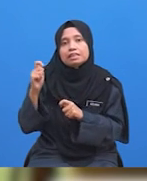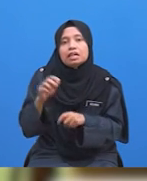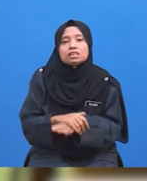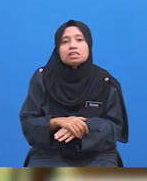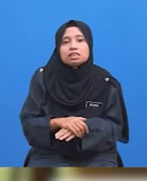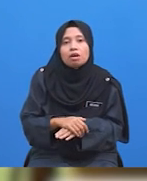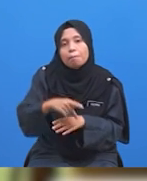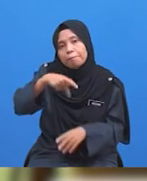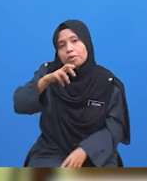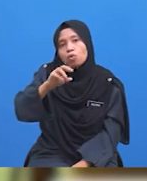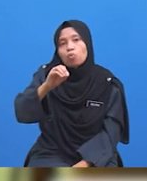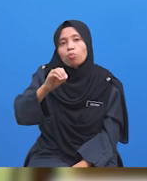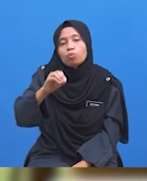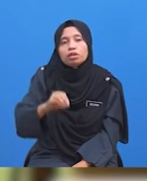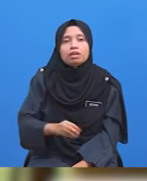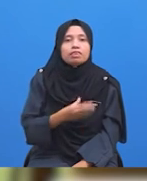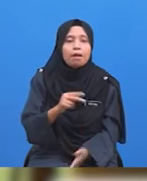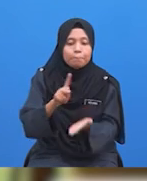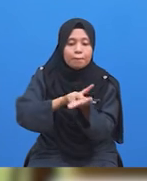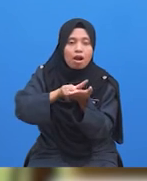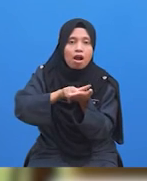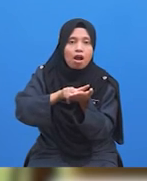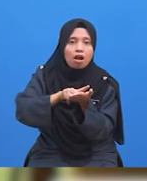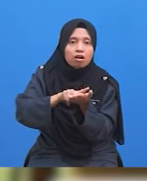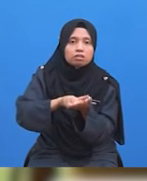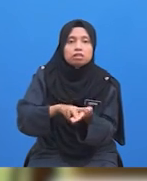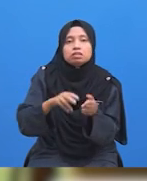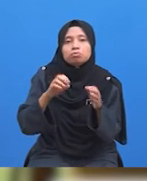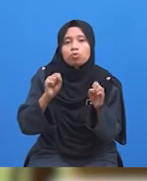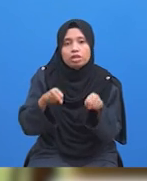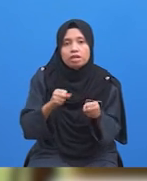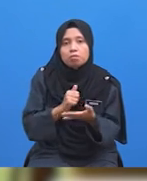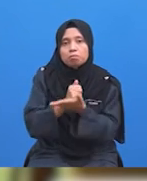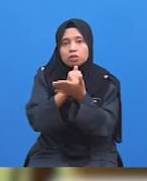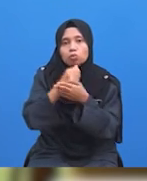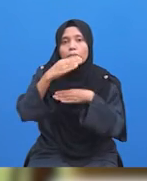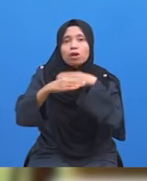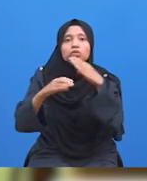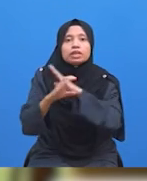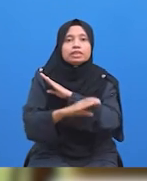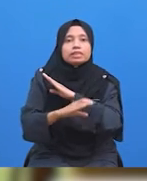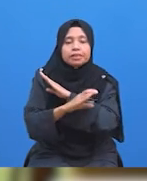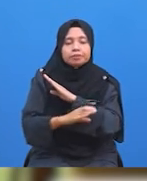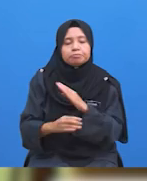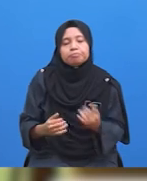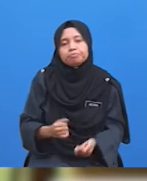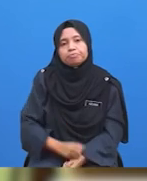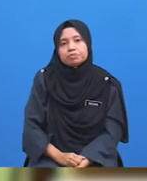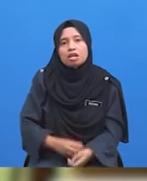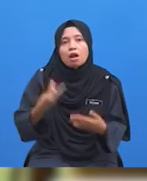tenaga profesional dan tenaga pakar dapat membantu membangunkan negara destinasi